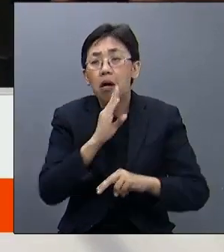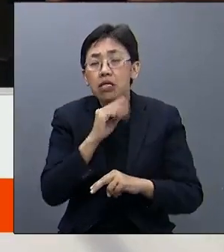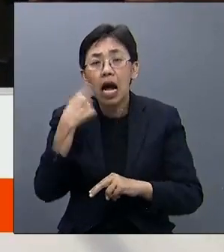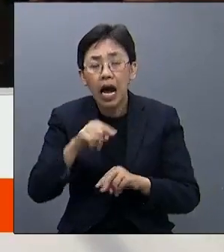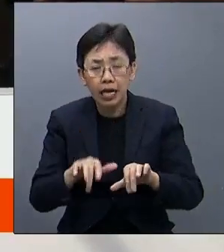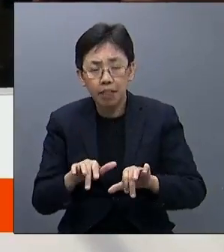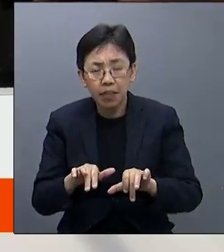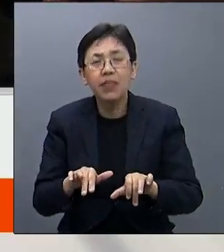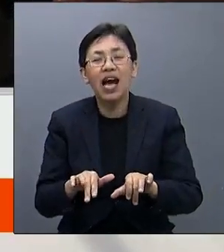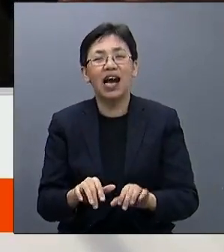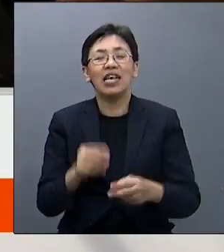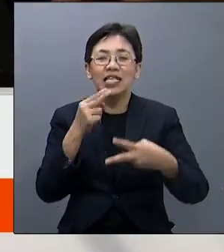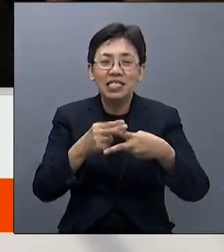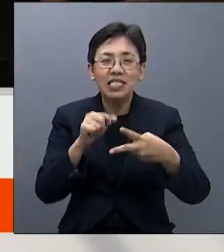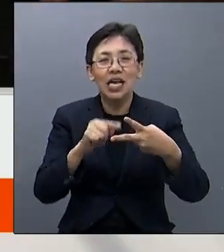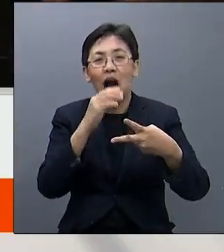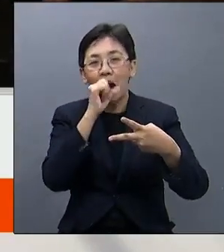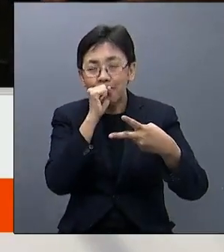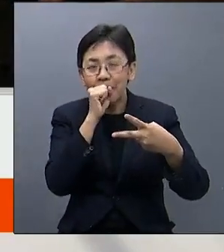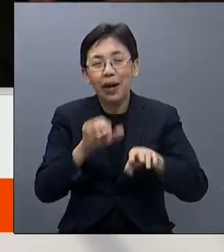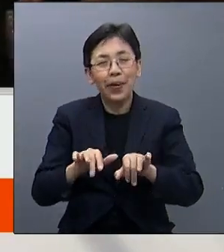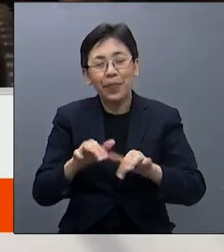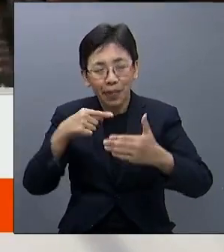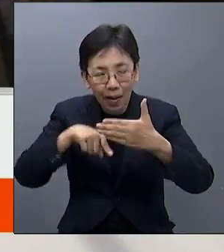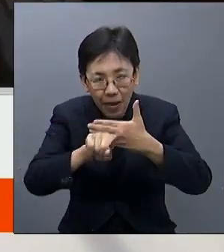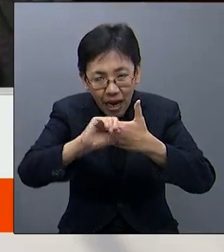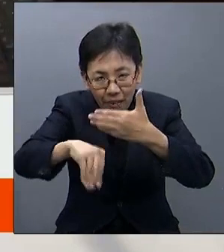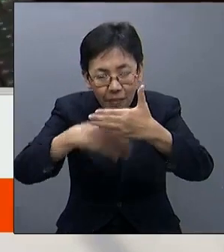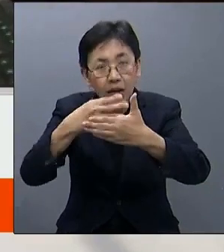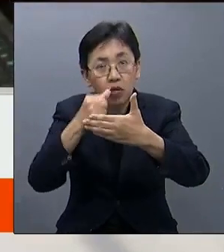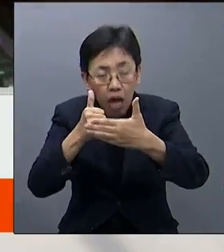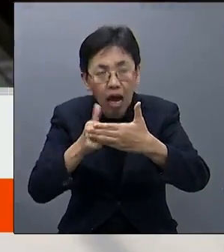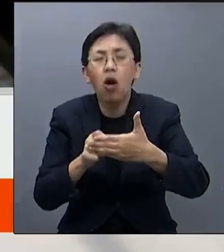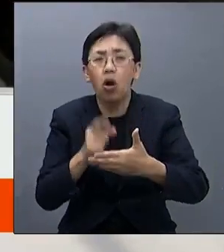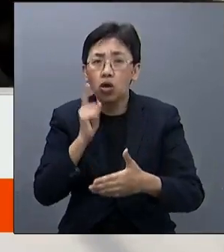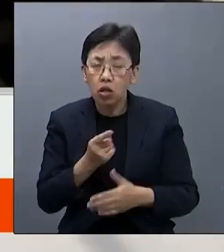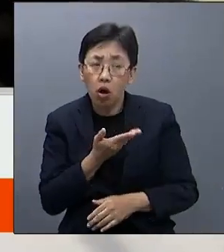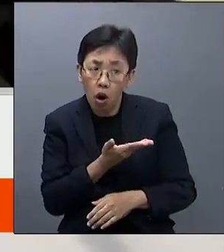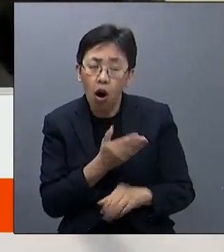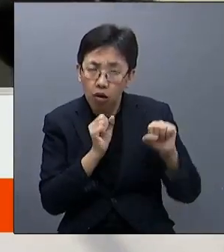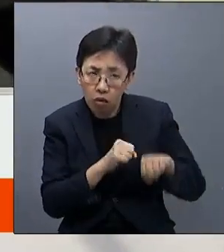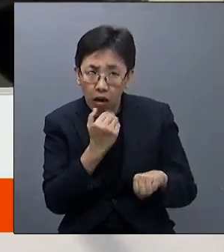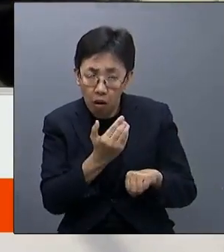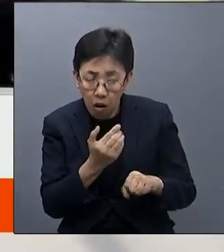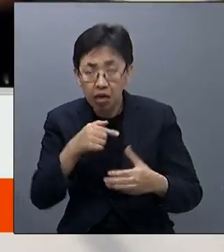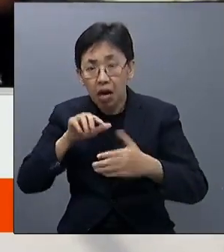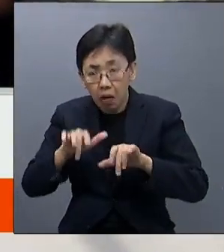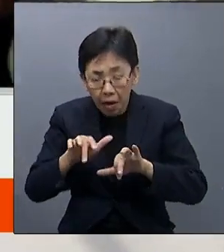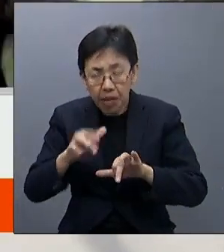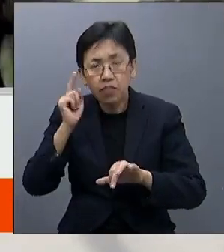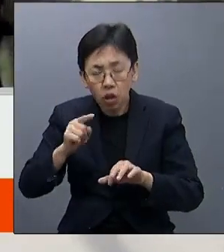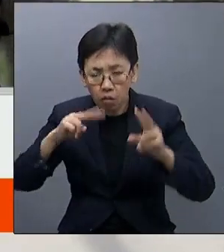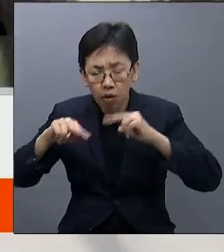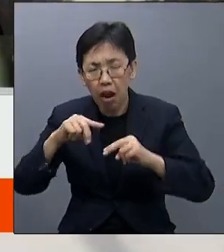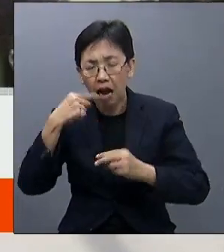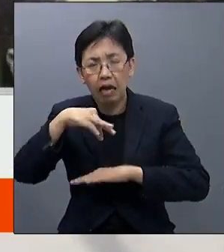ได้บ้างแล้วไปใช้ในทางที่ได้รับขออนุญาตจากคนที่ให้ข้อมูลมาหรือไม่นะครับแต่ว่าในส่วนของการดำเนิน